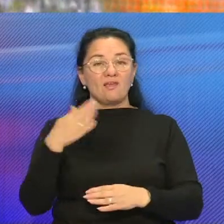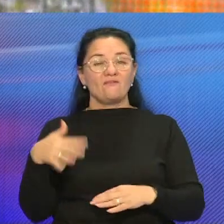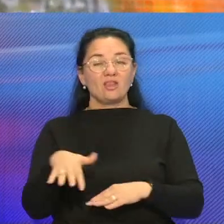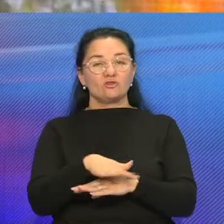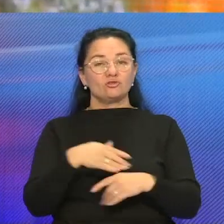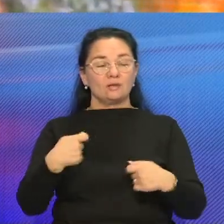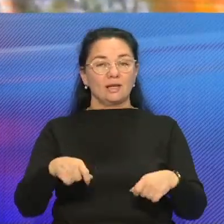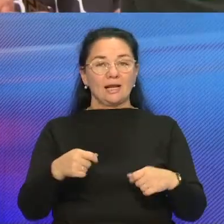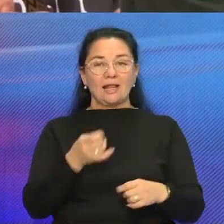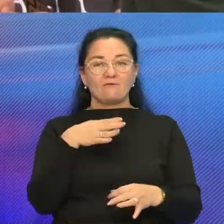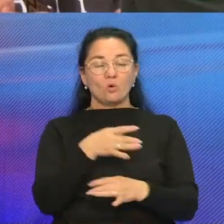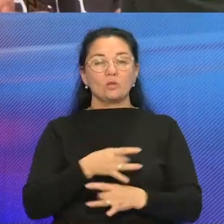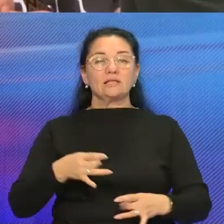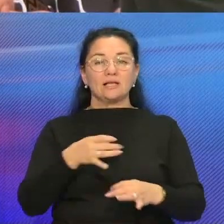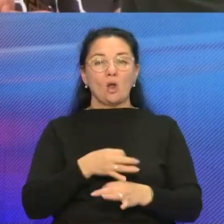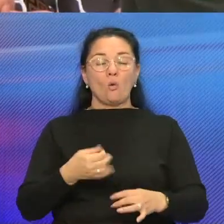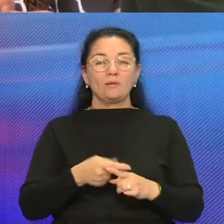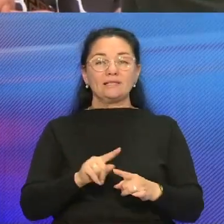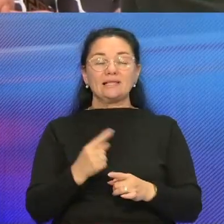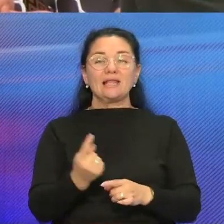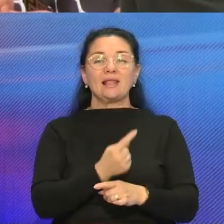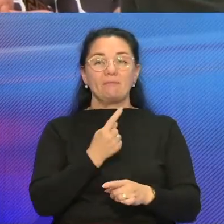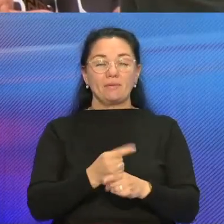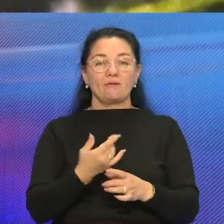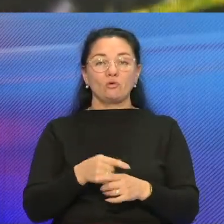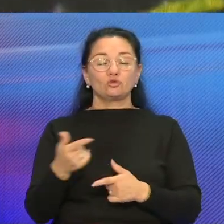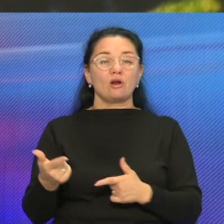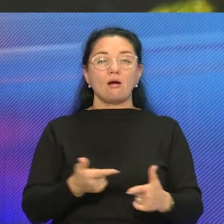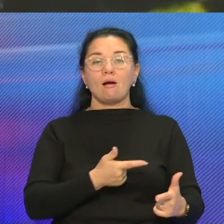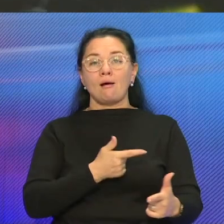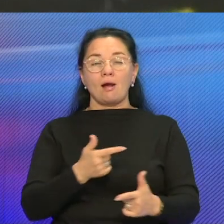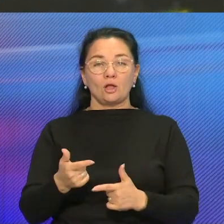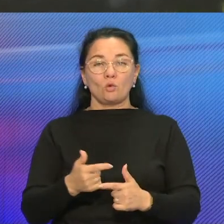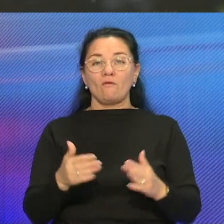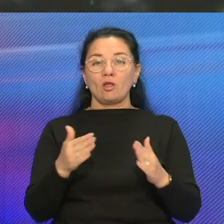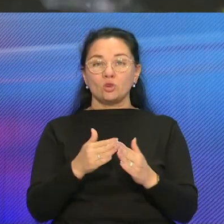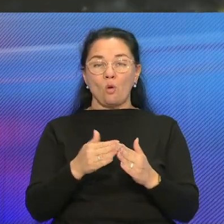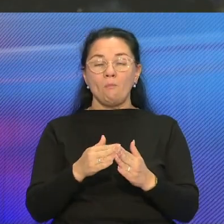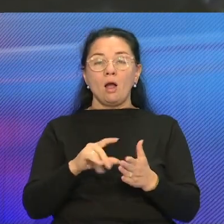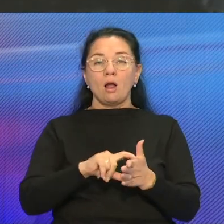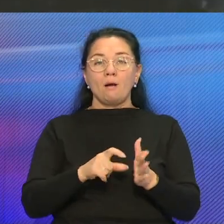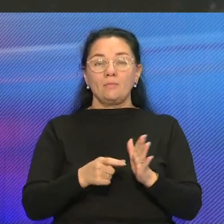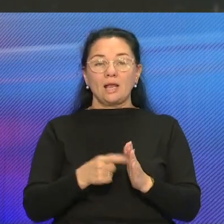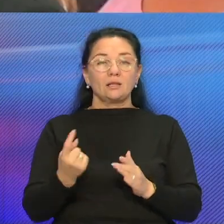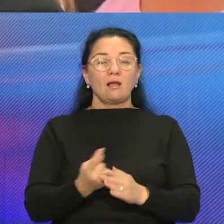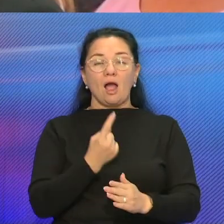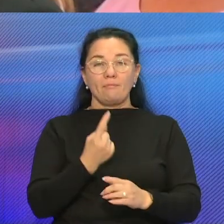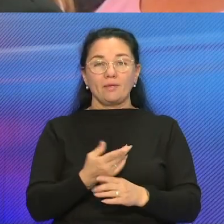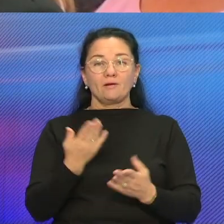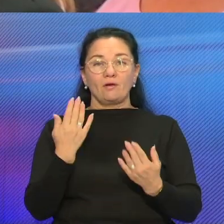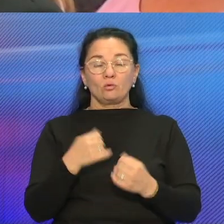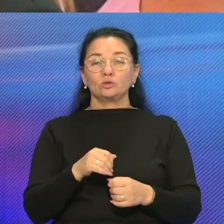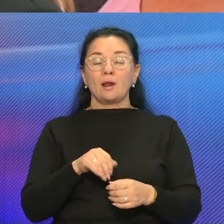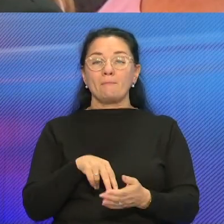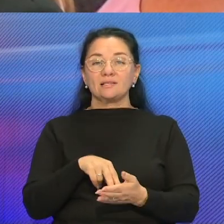В Гродзенском регионе, первом Украине, освоен выпуск готовых драулянных домокомплектов, а первая их партая поставлена на